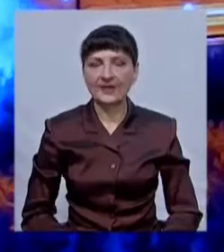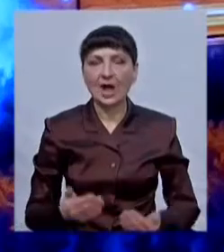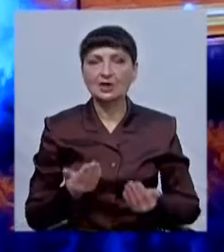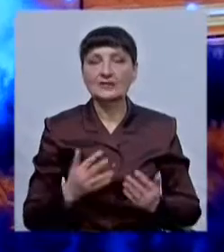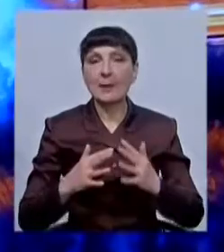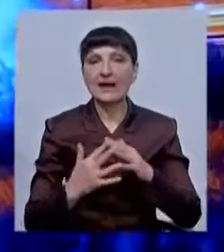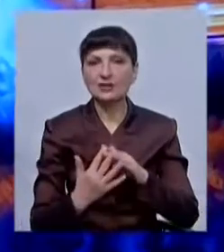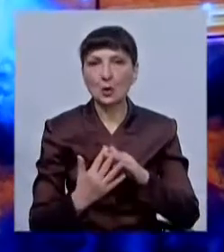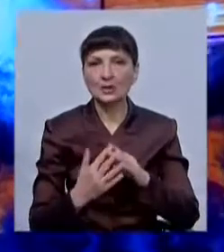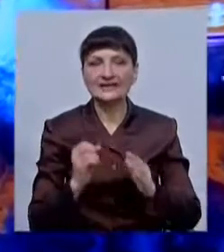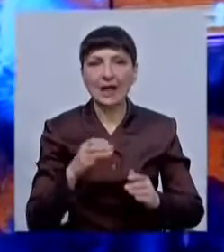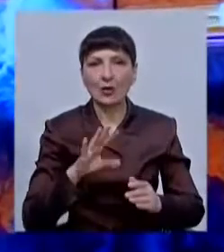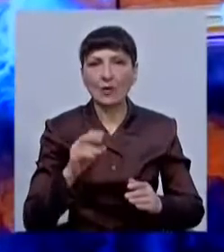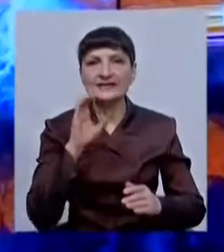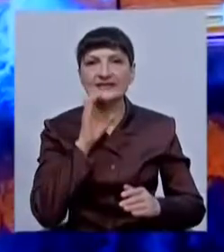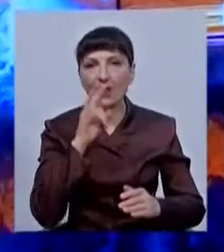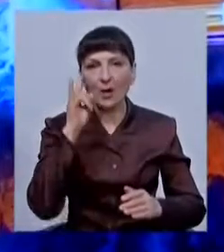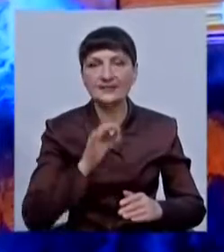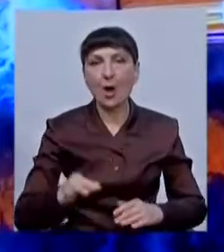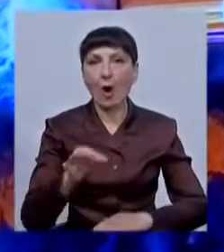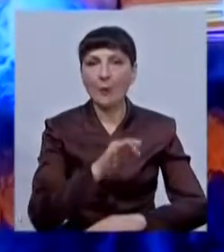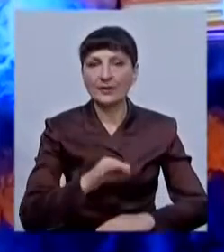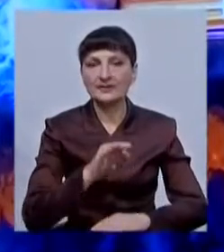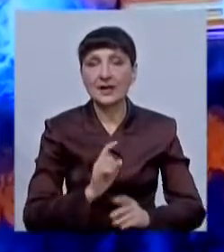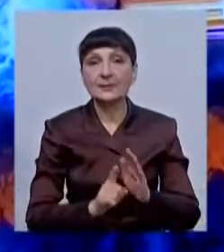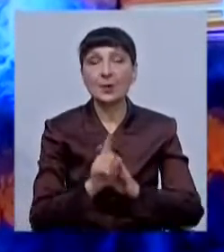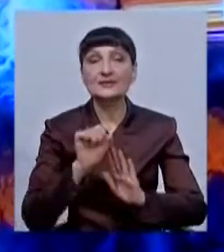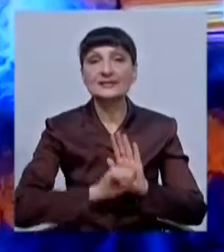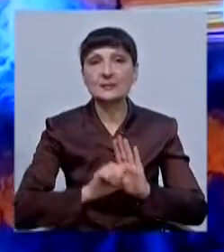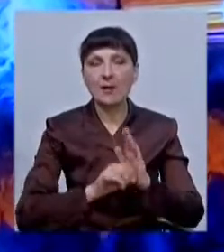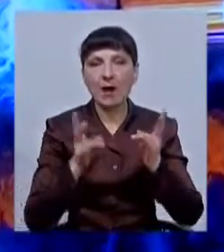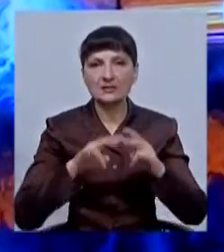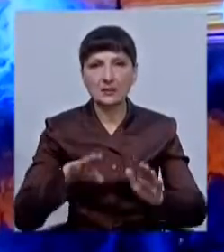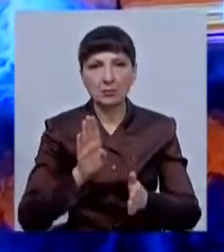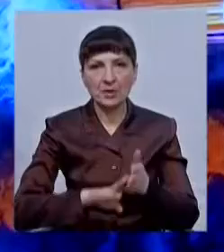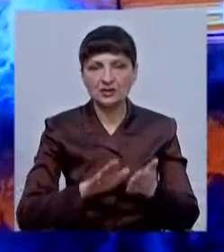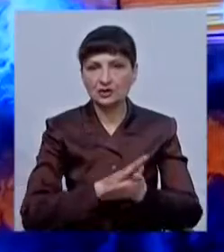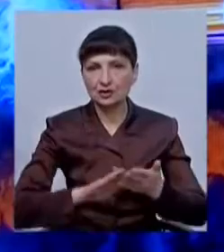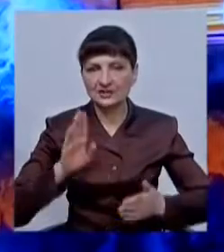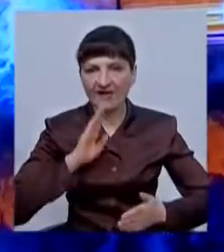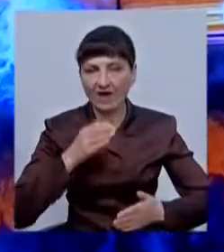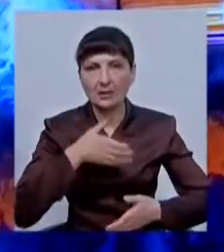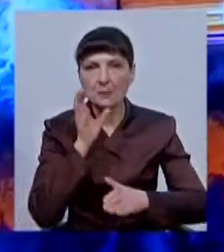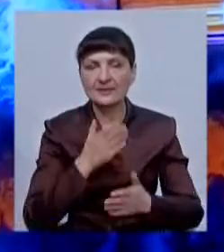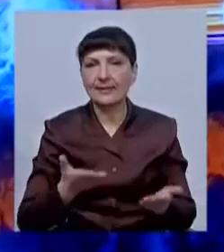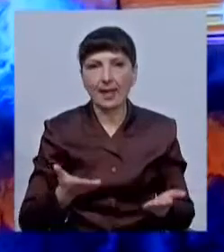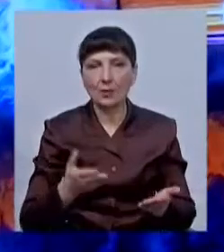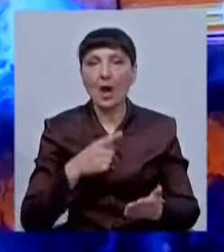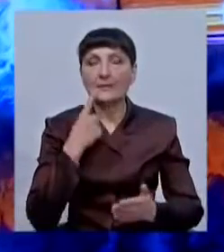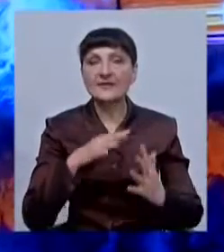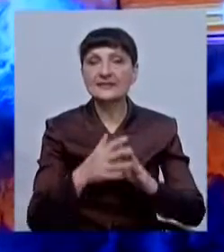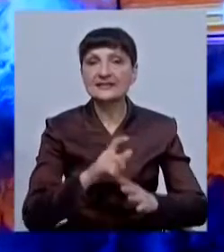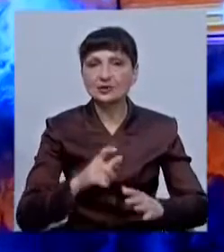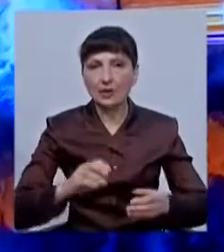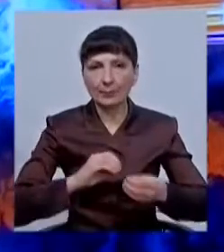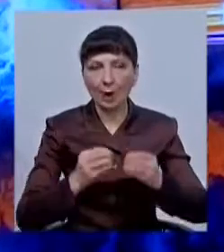Жители поселка Становое в Североказахстанской области с приходом зимы остались без чистой питьевой воды. По словам сельчан,